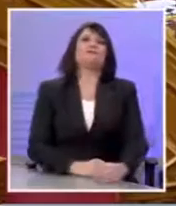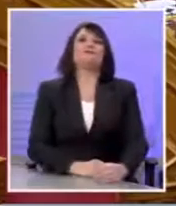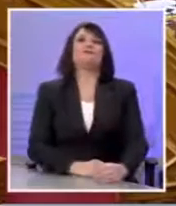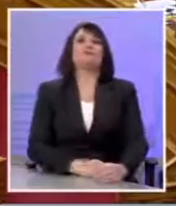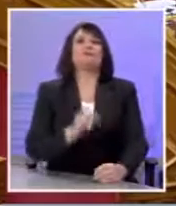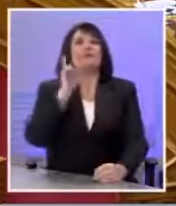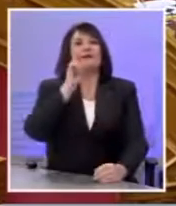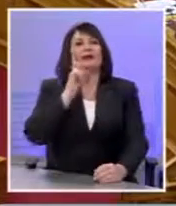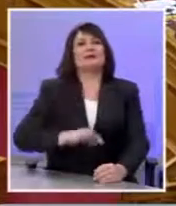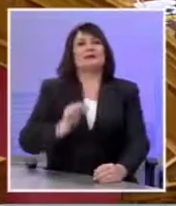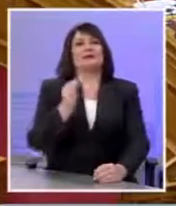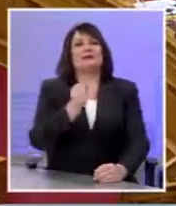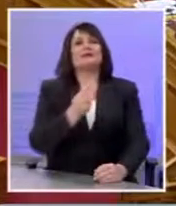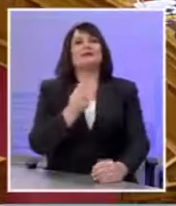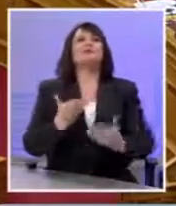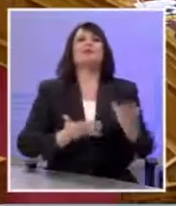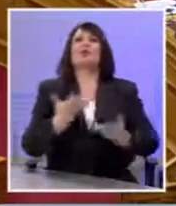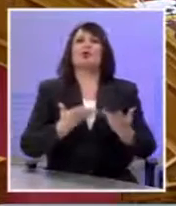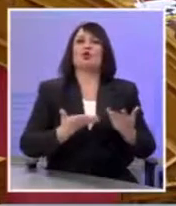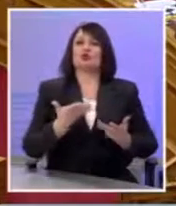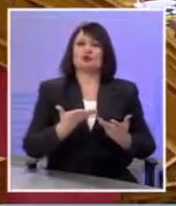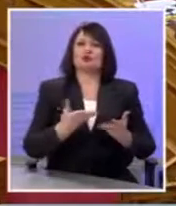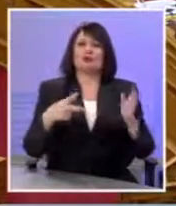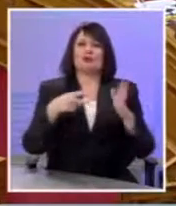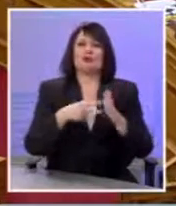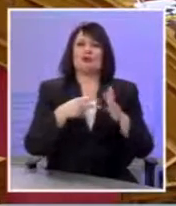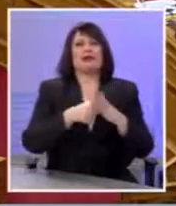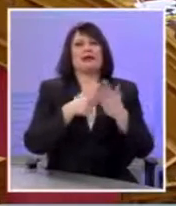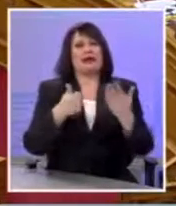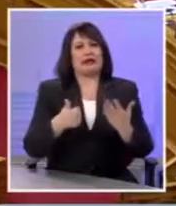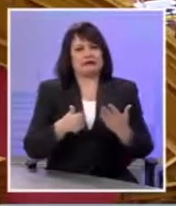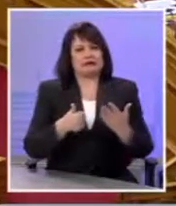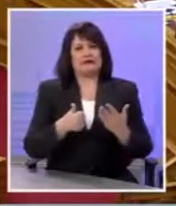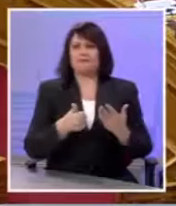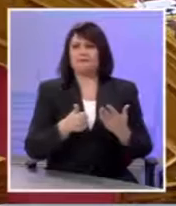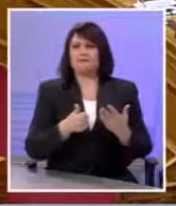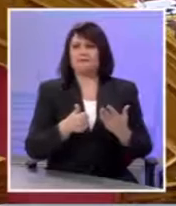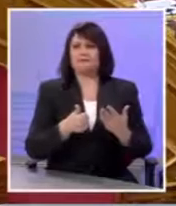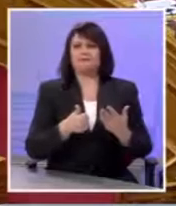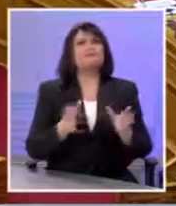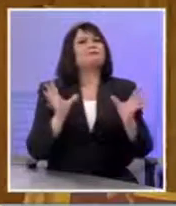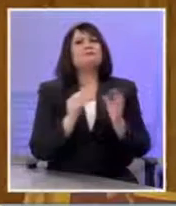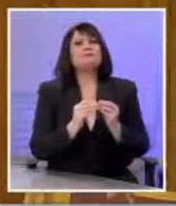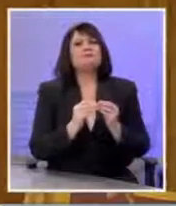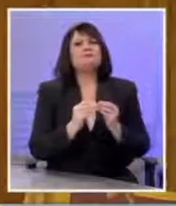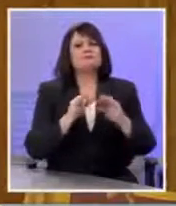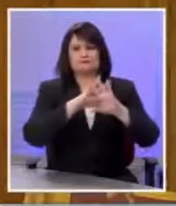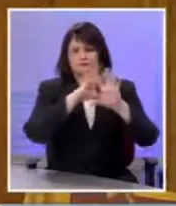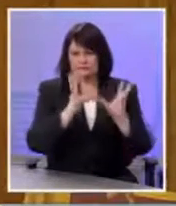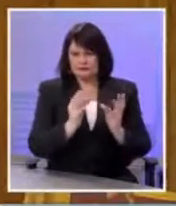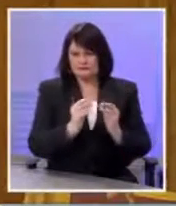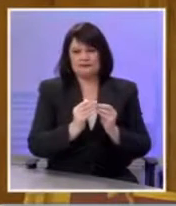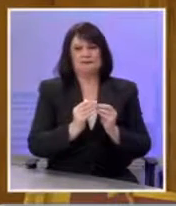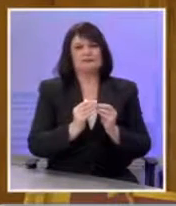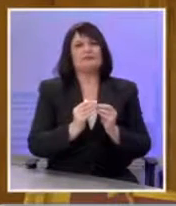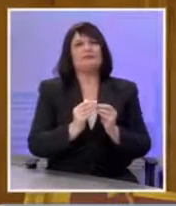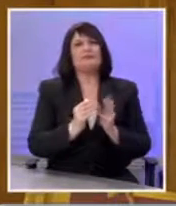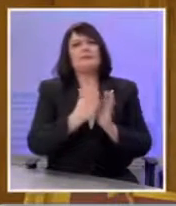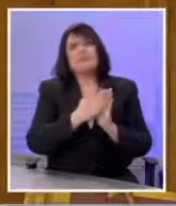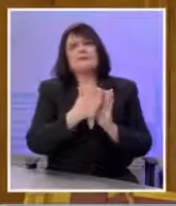Κυρίες και κύριοι βουλευτές, ο προϋπολογισμός για το 2016 εντάσσεται σε ένα ευρύτερο μεσοπρόθεσμο